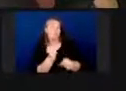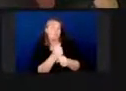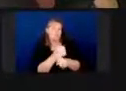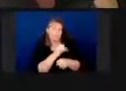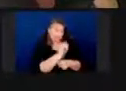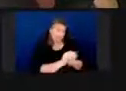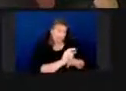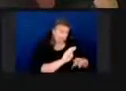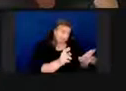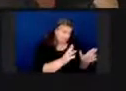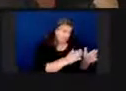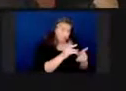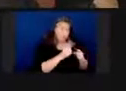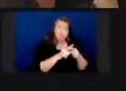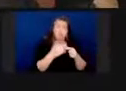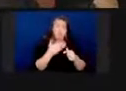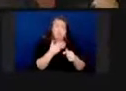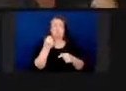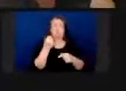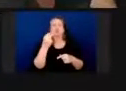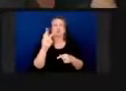nafasi.